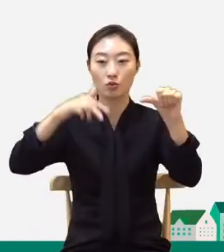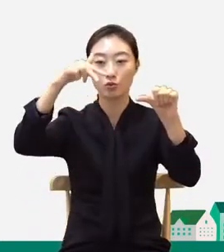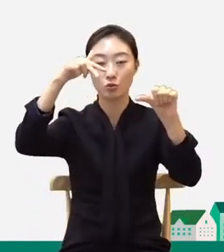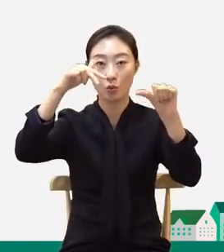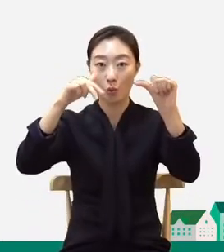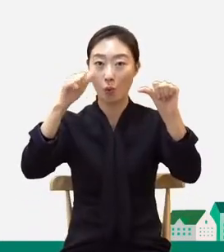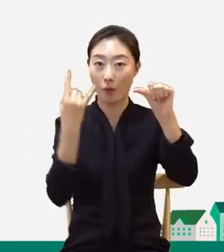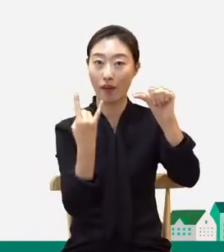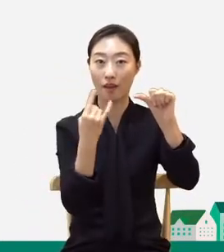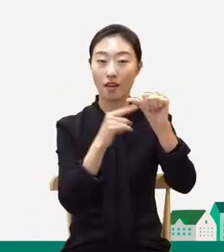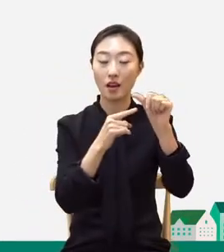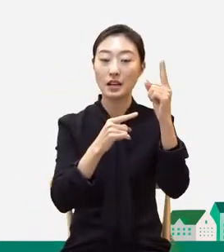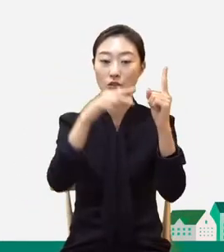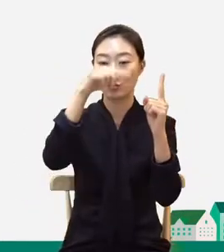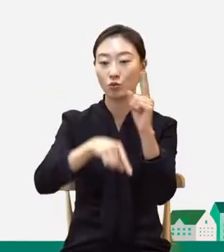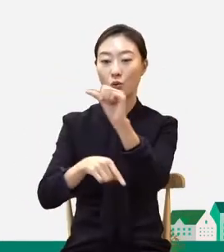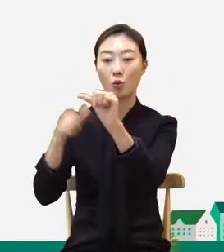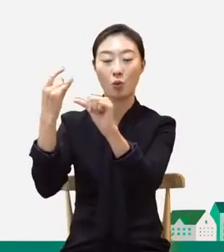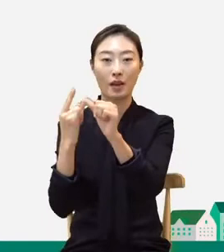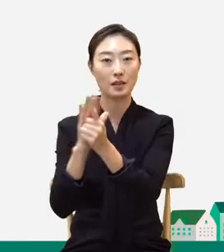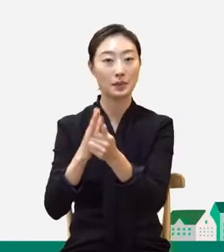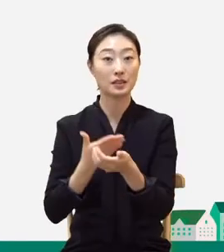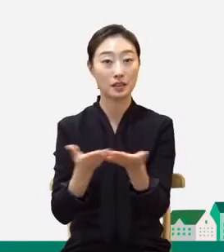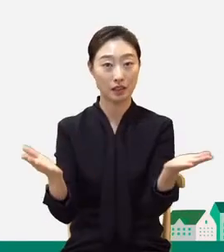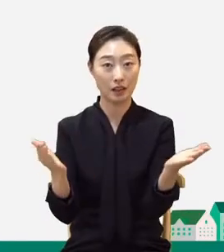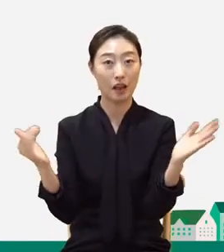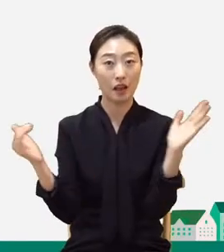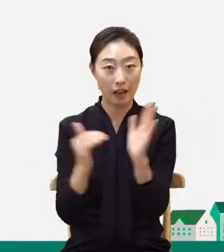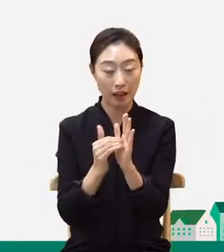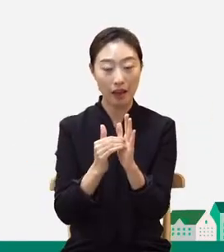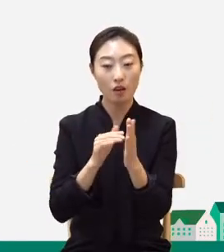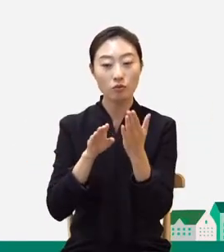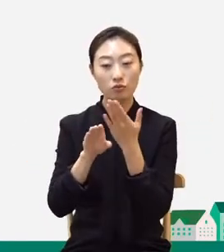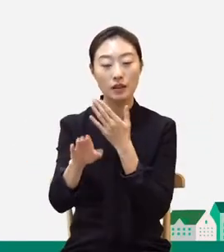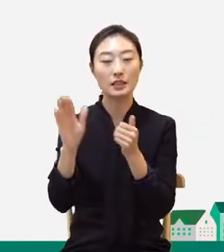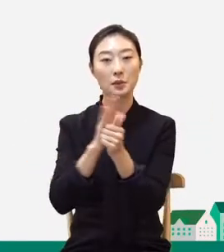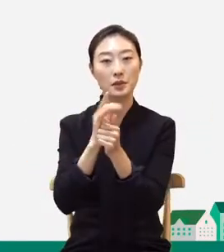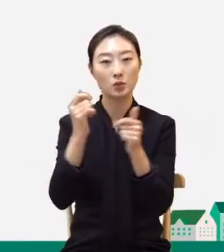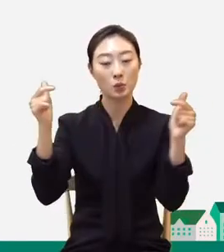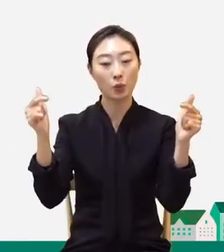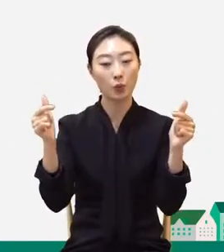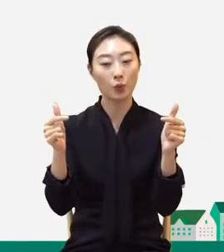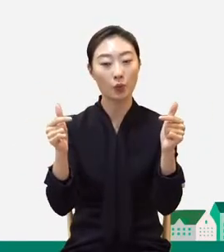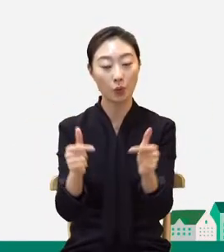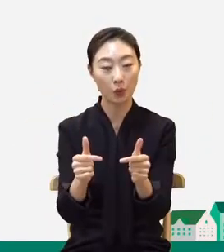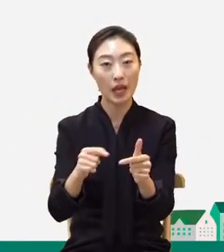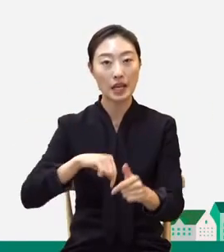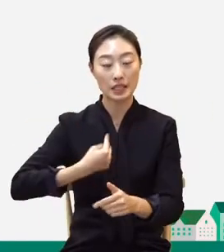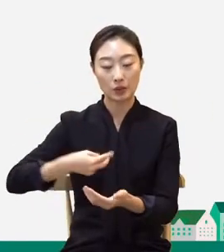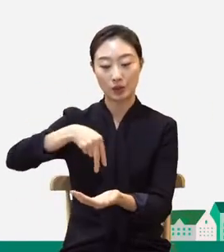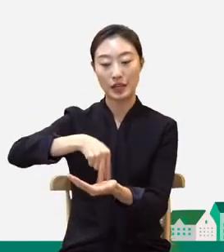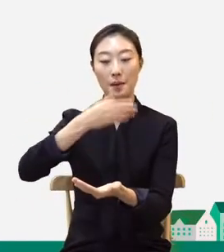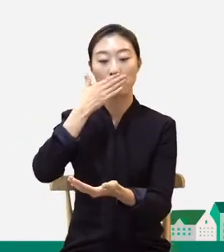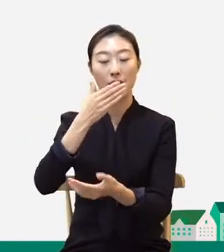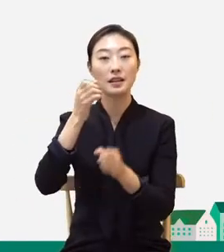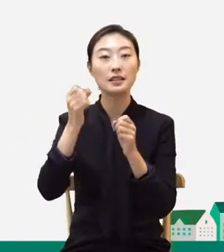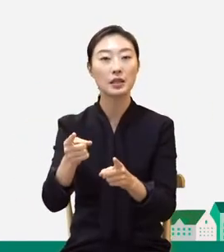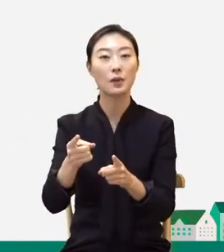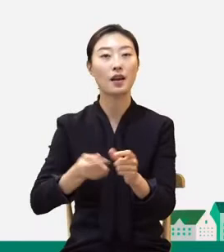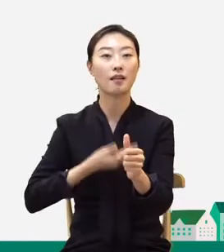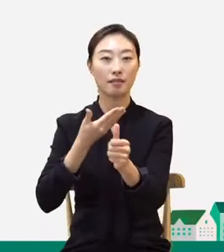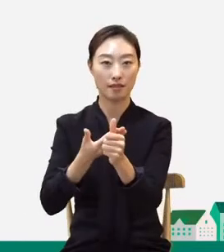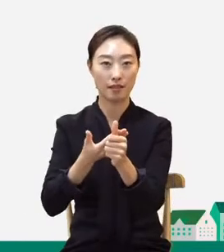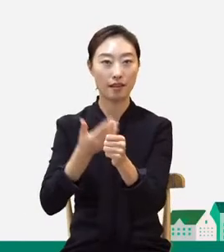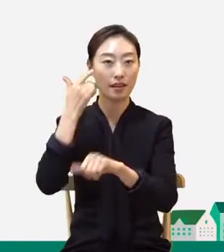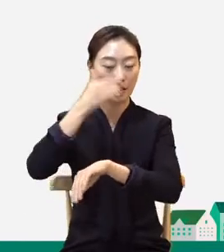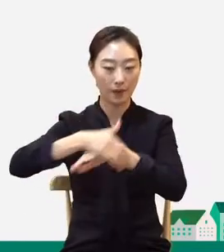제공이 되었고요. 이후에는 조금씩 서비스 빈도를 줄이고 스스로 자립하실 수 있는 그런 시간을 늘리실 수 있도록